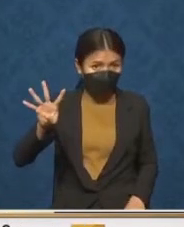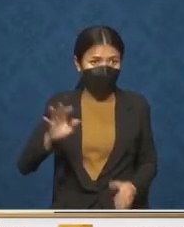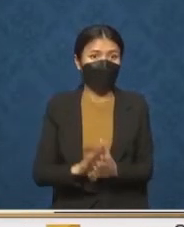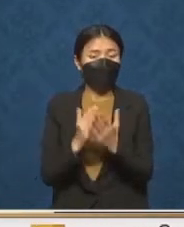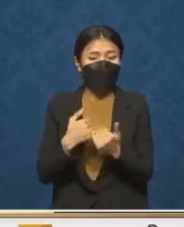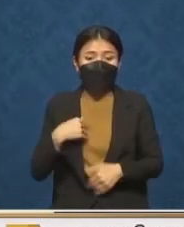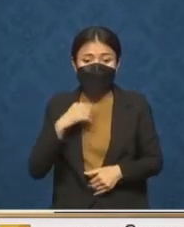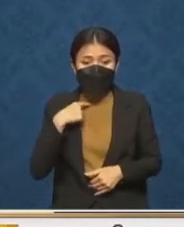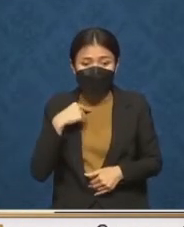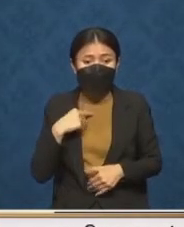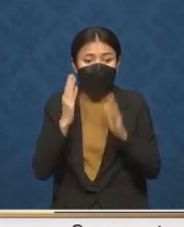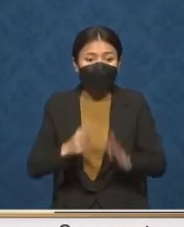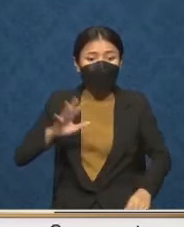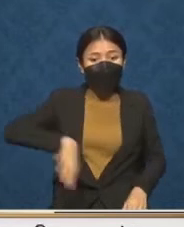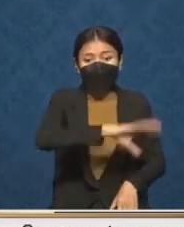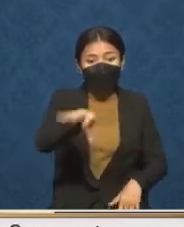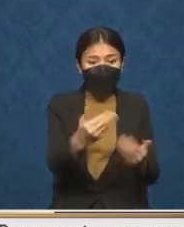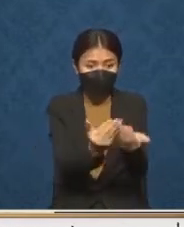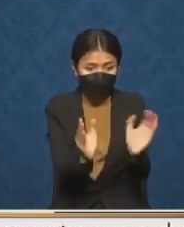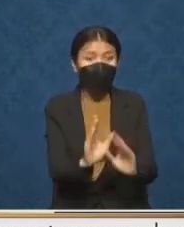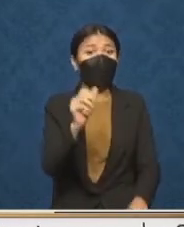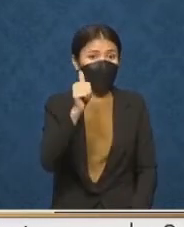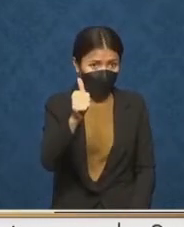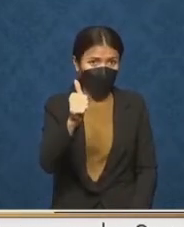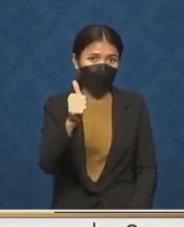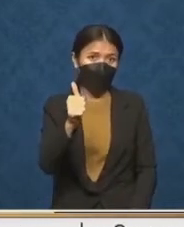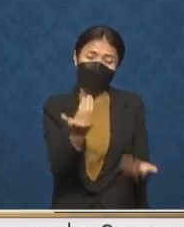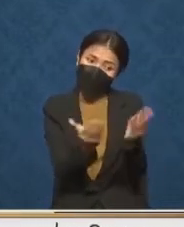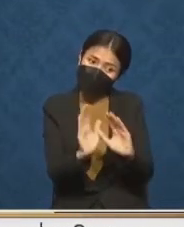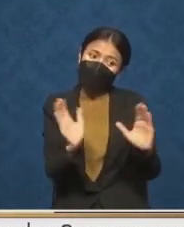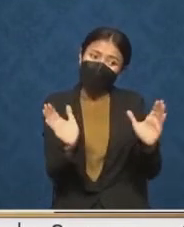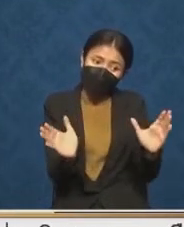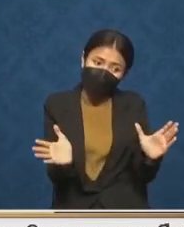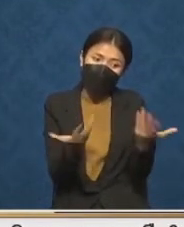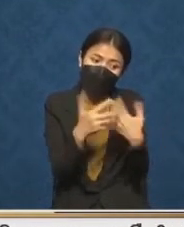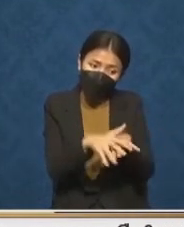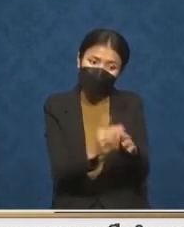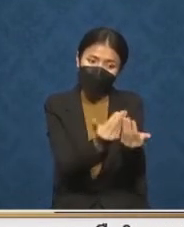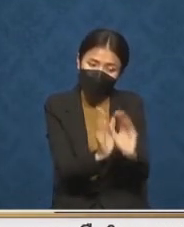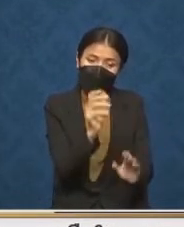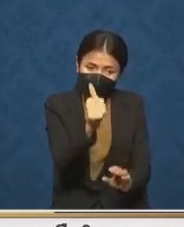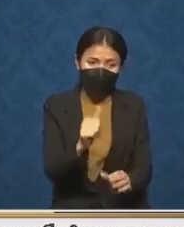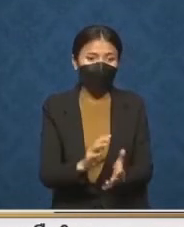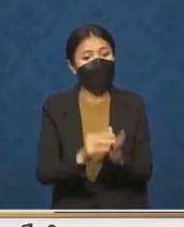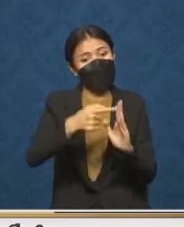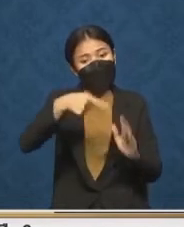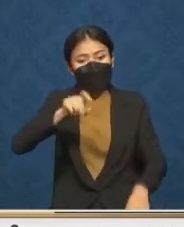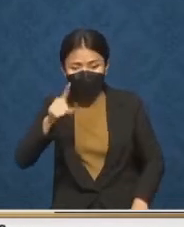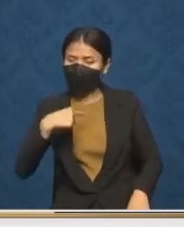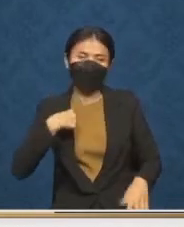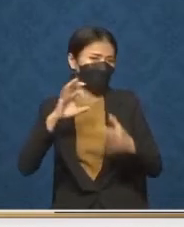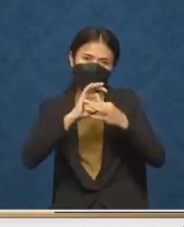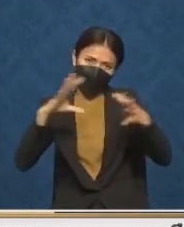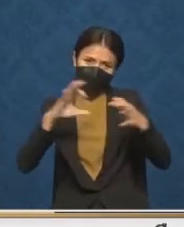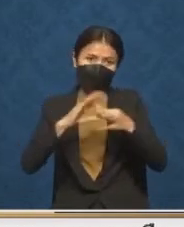อบครัวโดยไม่ขึ้นกับวิถีทางเพศและอัตลักษณ์ทางเพศแต่ก็อย่างที่ทุกท่านทราบดีครับว่า